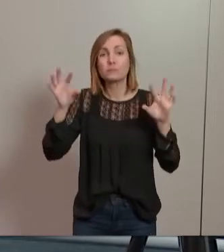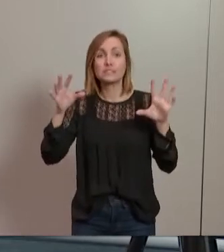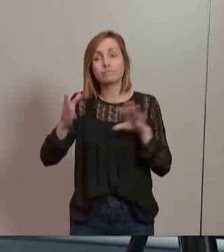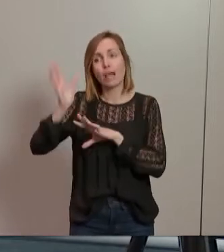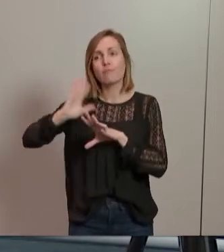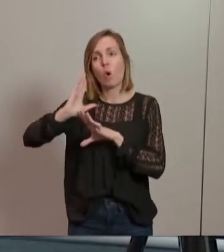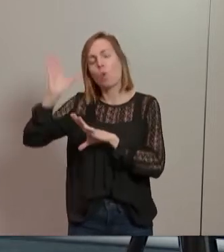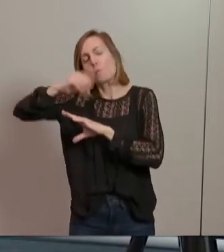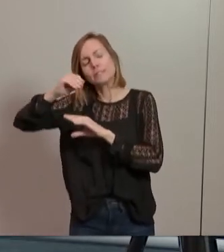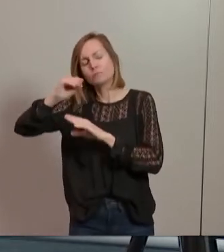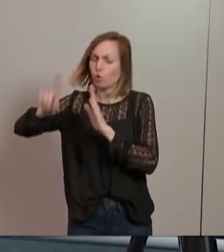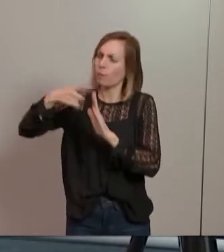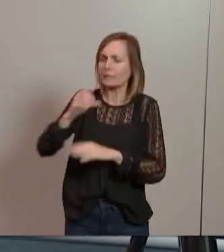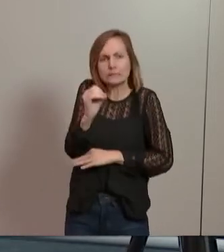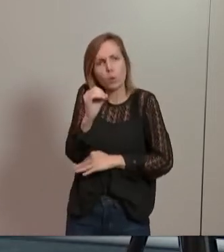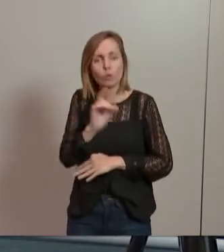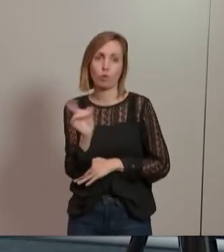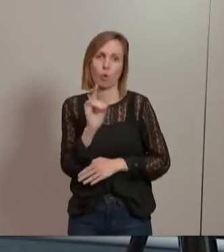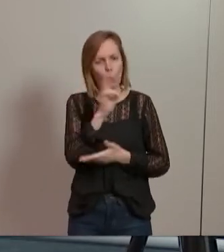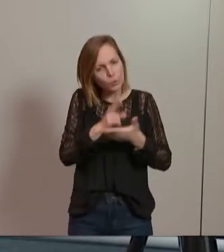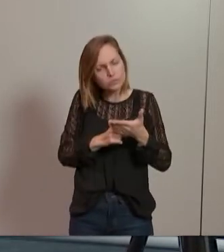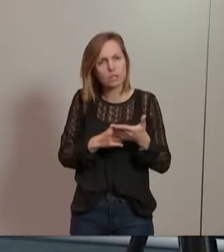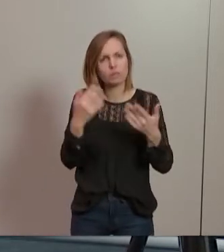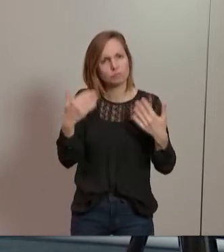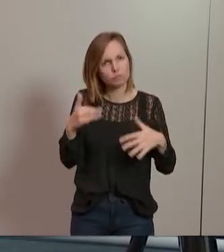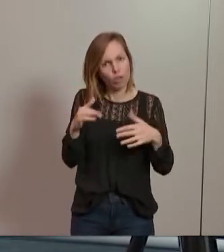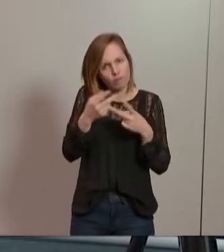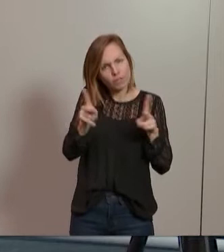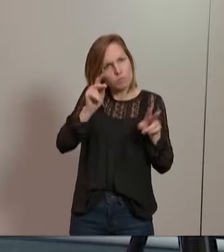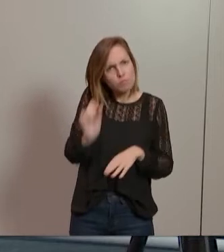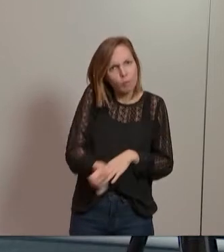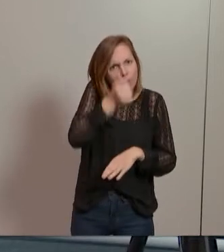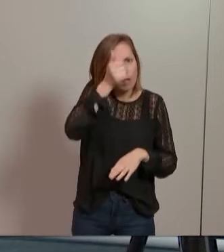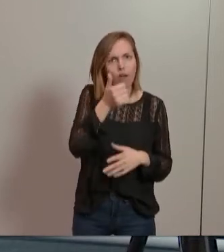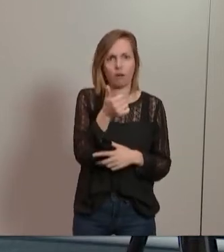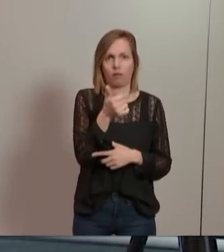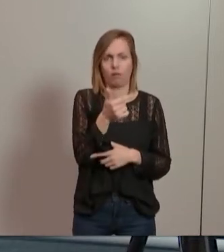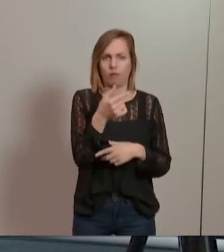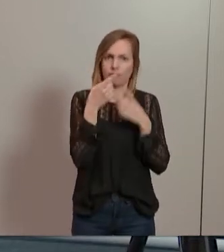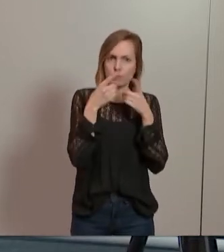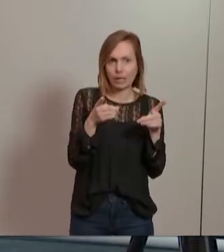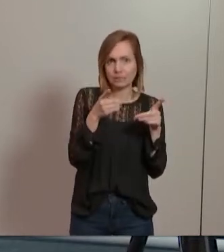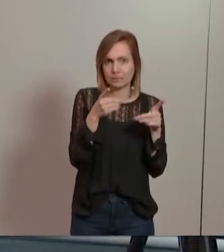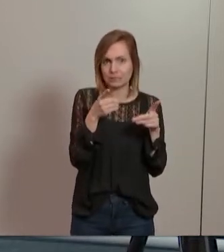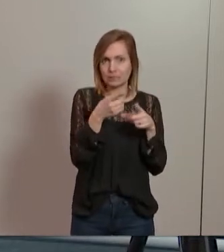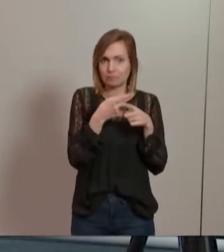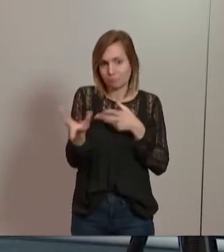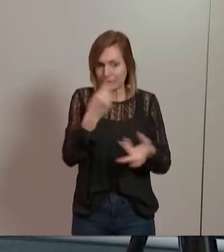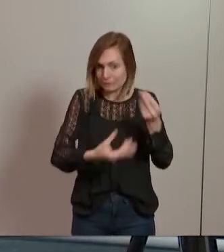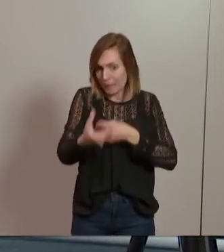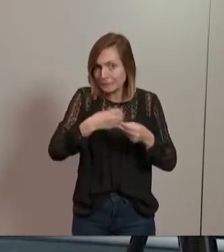que Rezé a été novatrice comme ville sur la démocratie participative,